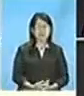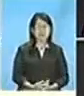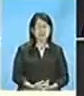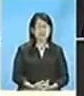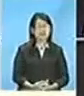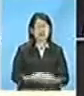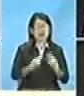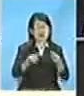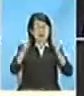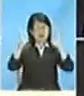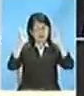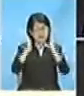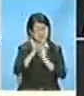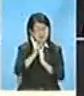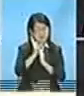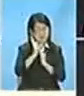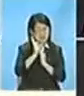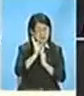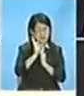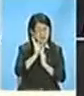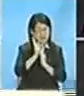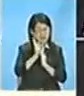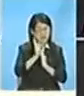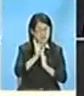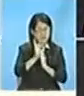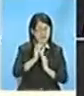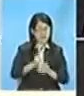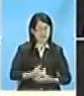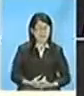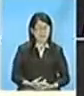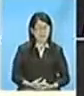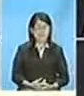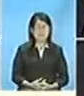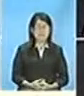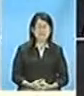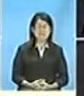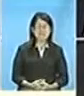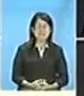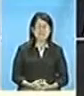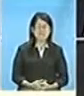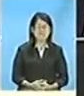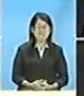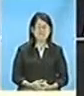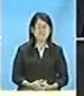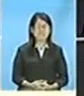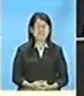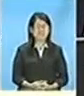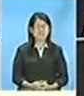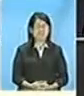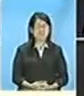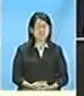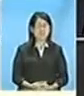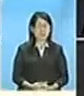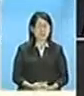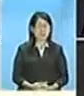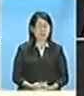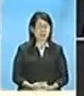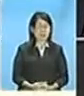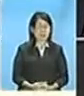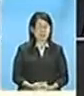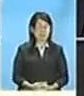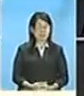ขอเสียงปรบมือด้วยสิคะ ขอบคุณค่ะขอบคุณค่ะลำดับต่อไป